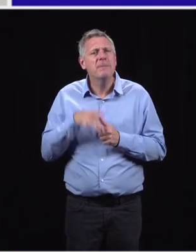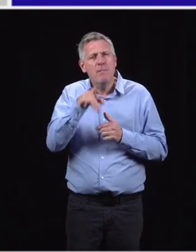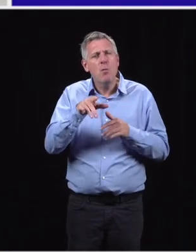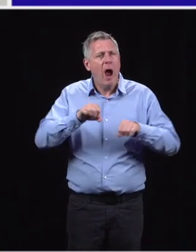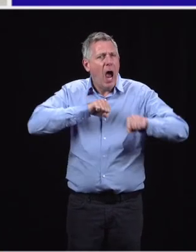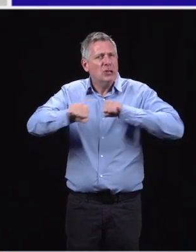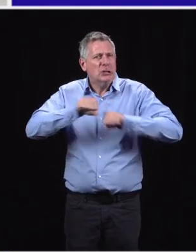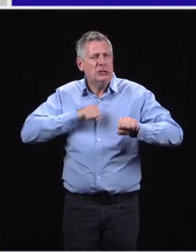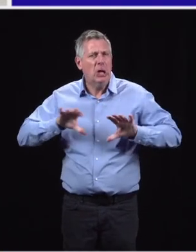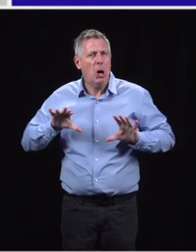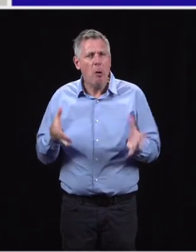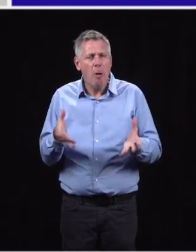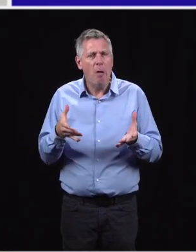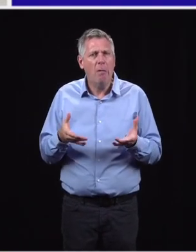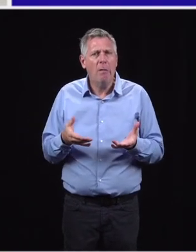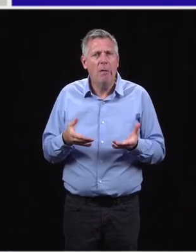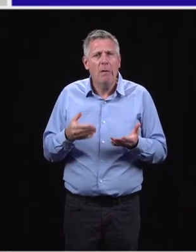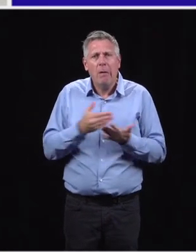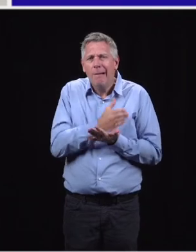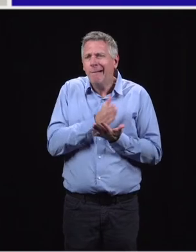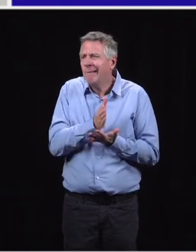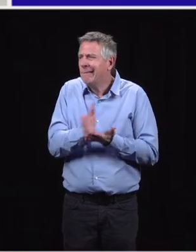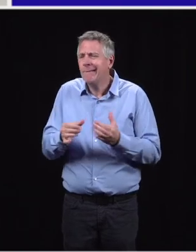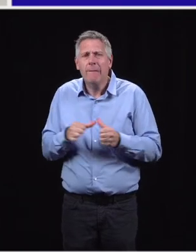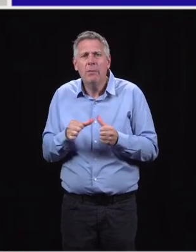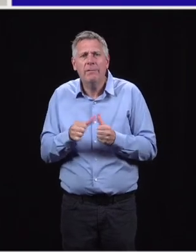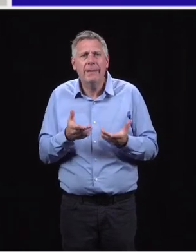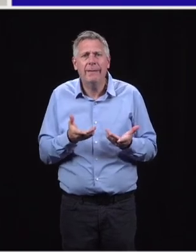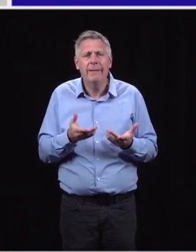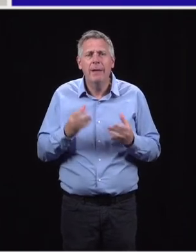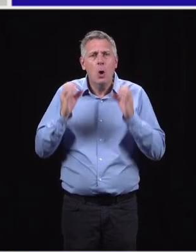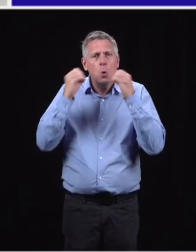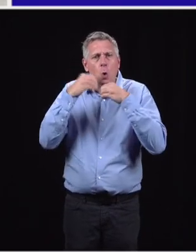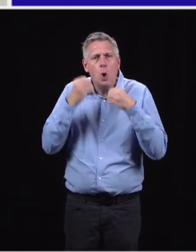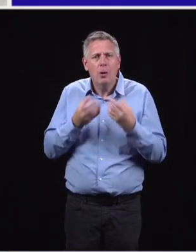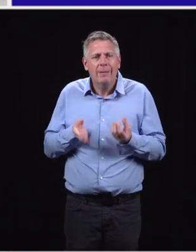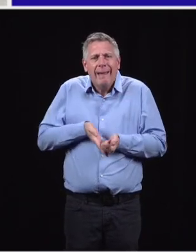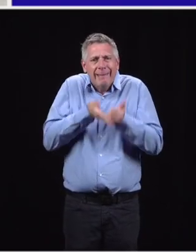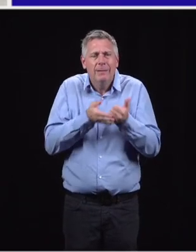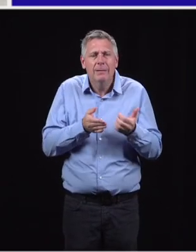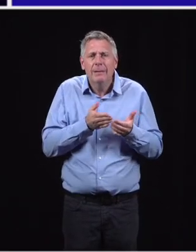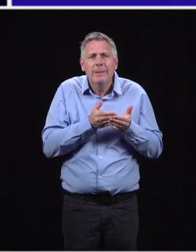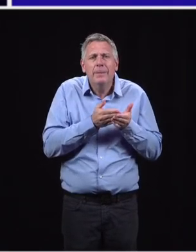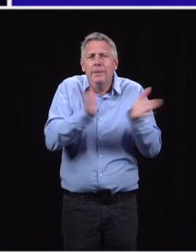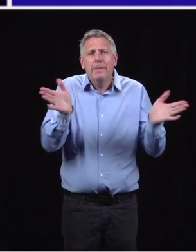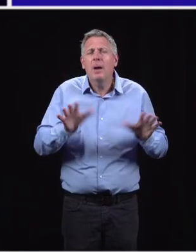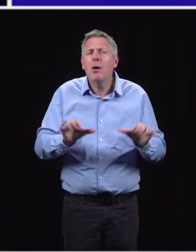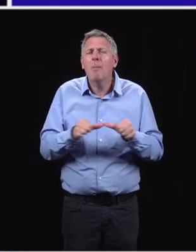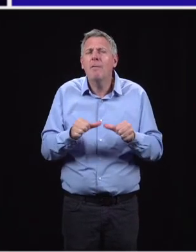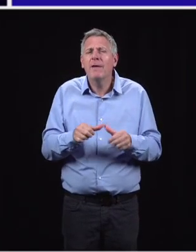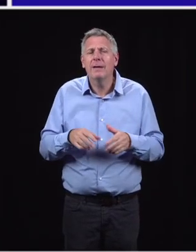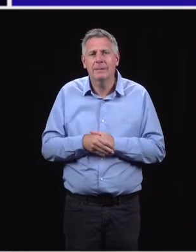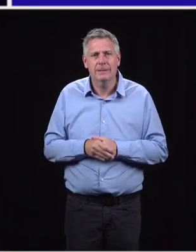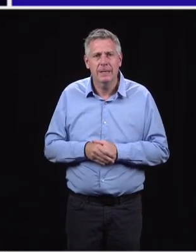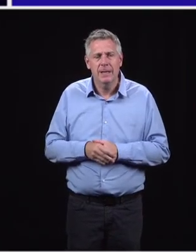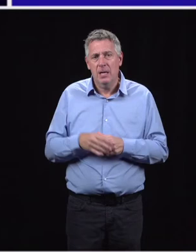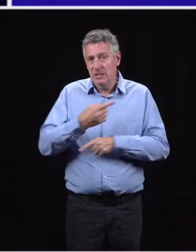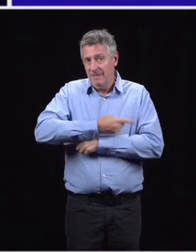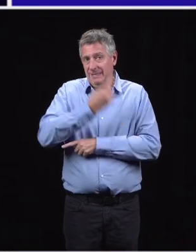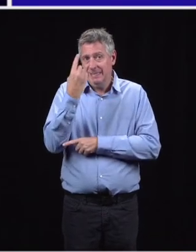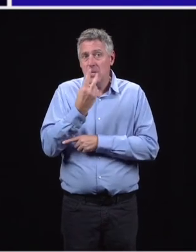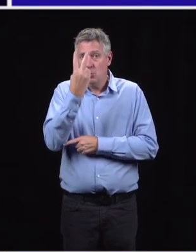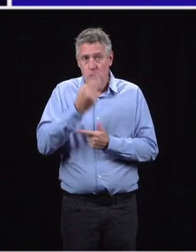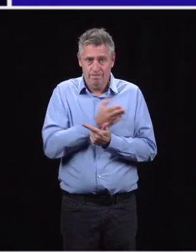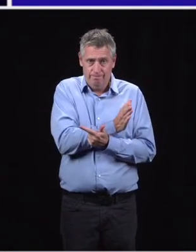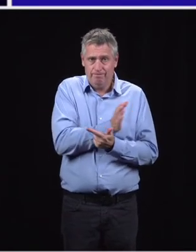les leviers quand on est Google qu'on peut arriver à actionner alors pour diversider on actionne deux leviers le premier